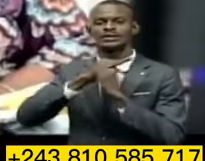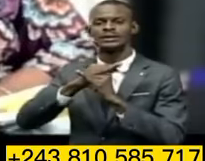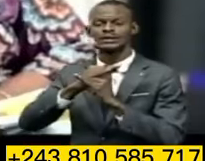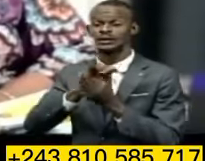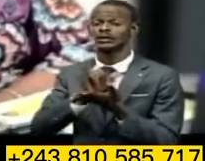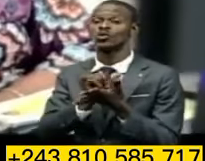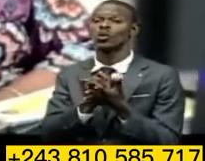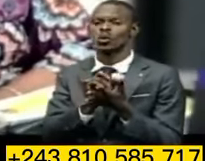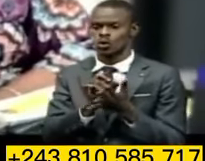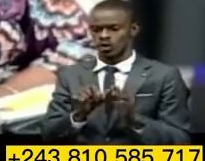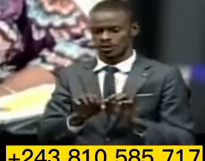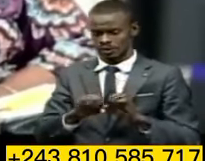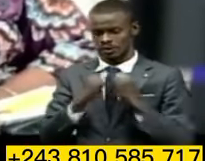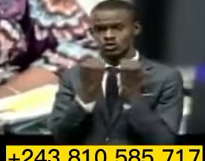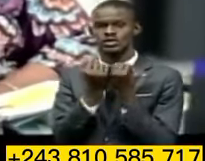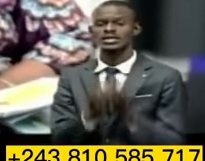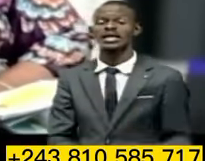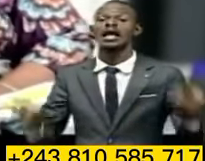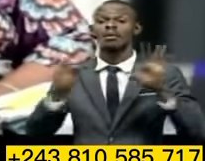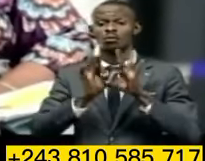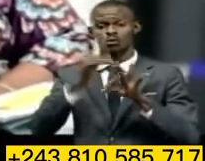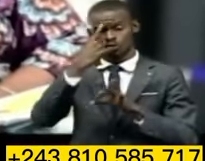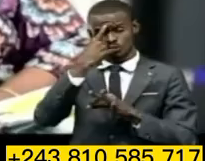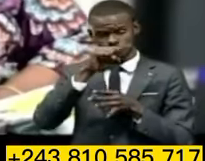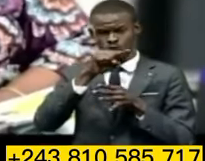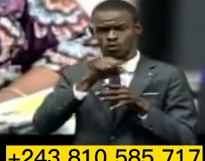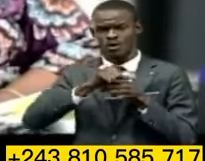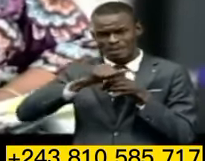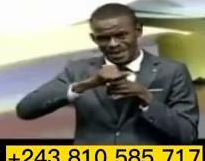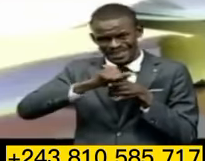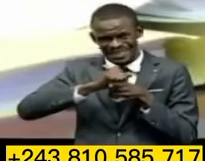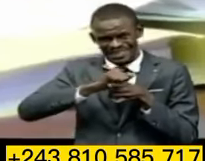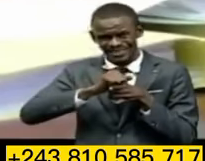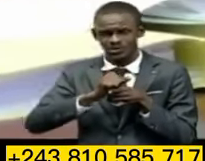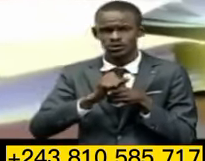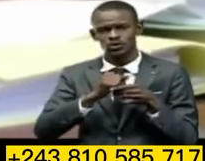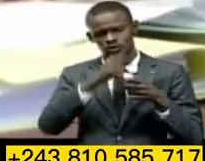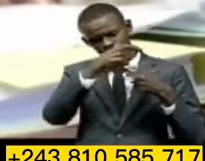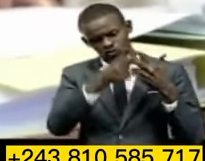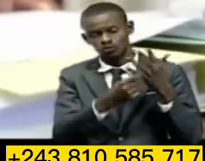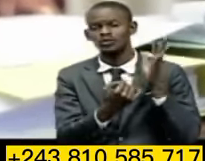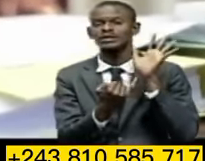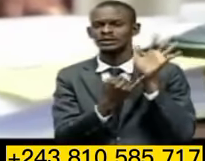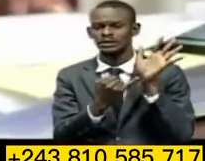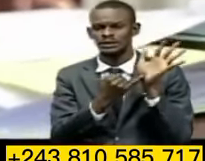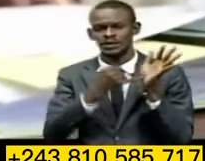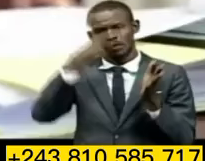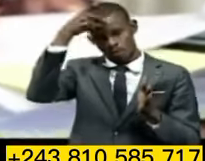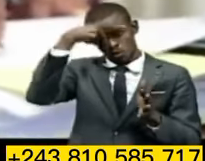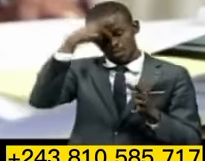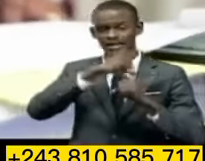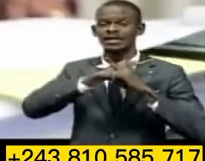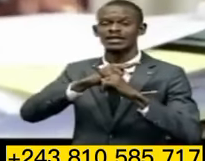instances importantes pour la matérialisation des 6 principales fonctions de la politique de défense et de sécurité, à